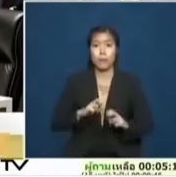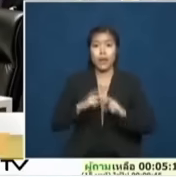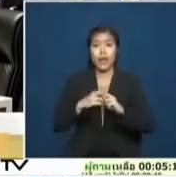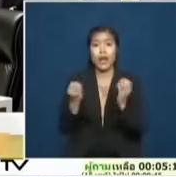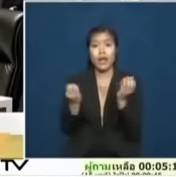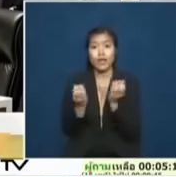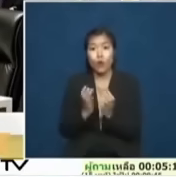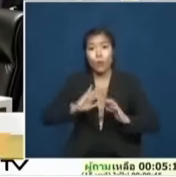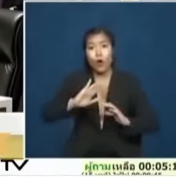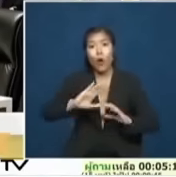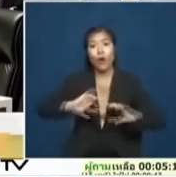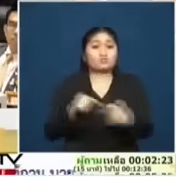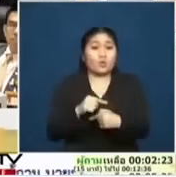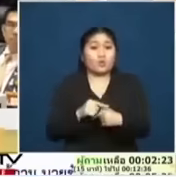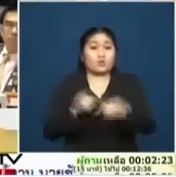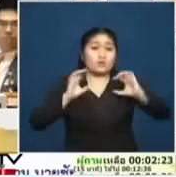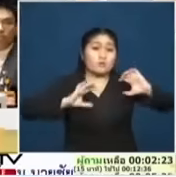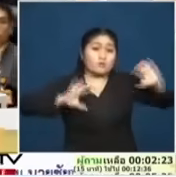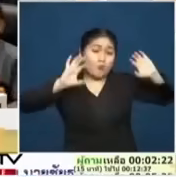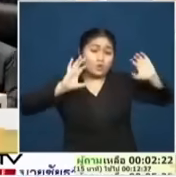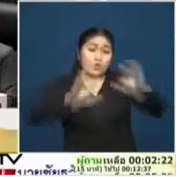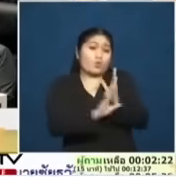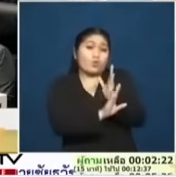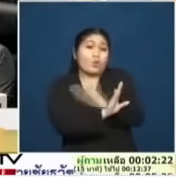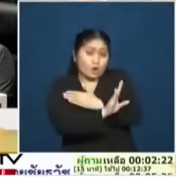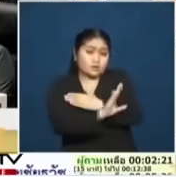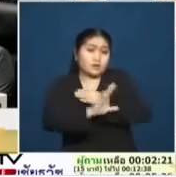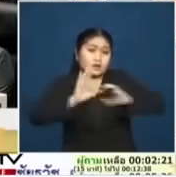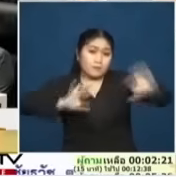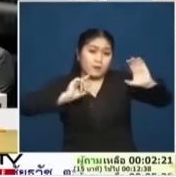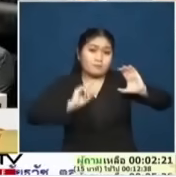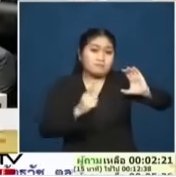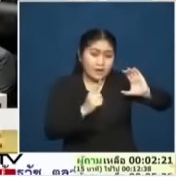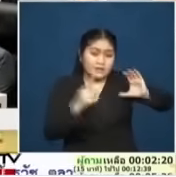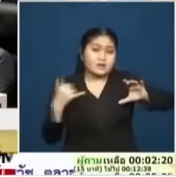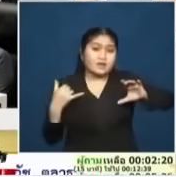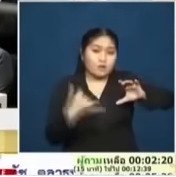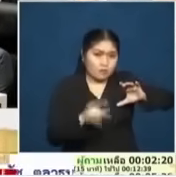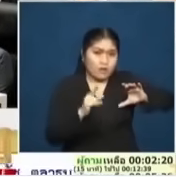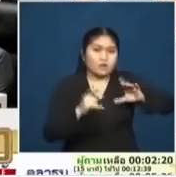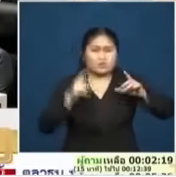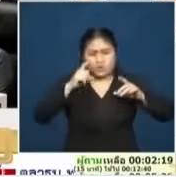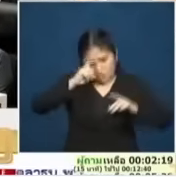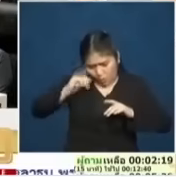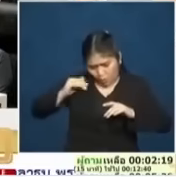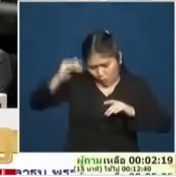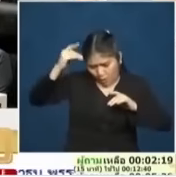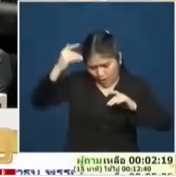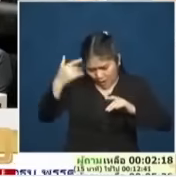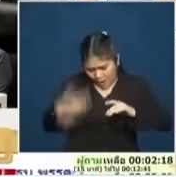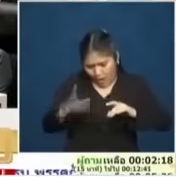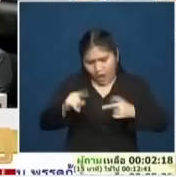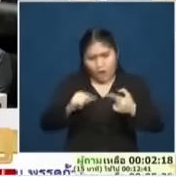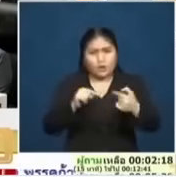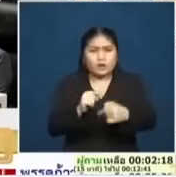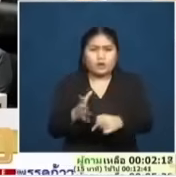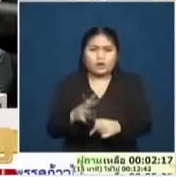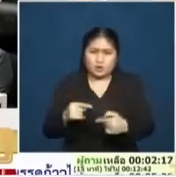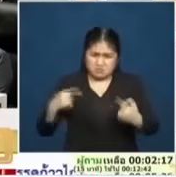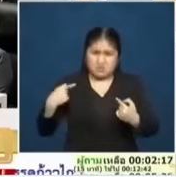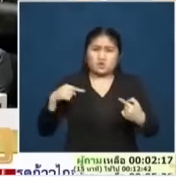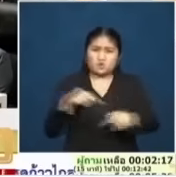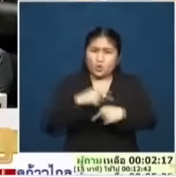14ไอ้เรื่องคดีต่างๆเจ้าหน้าที่เขาดำเนินการไปตามกฎหมายไปเลือกปฏิบัติไม่ได้ไม่งั้นก็เดิน